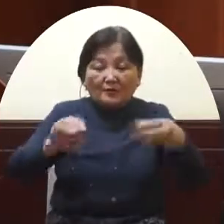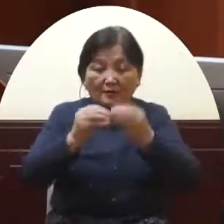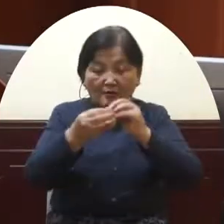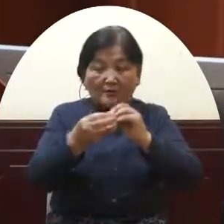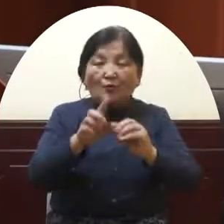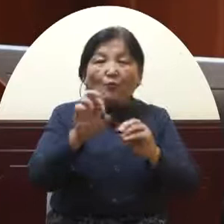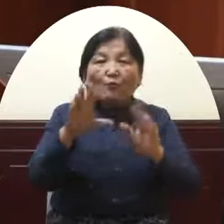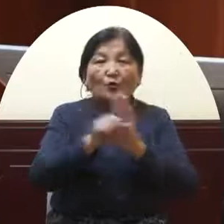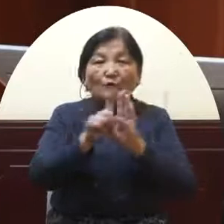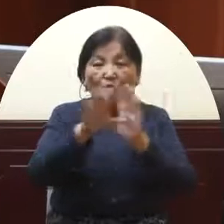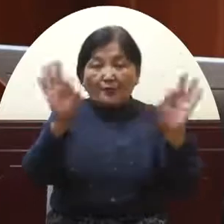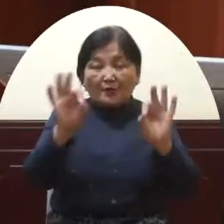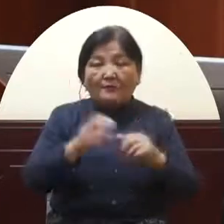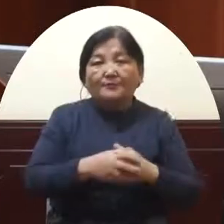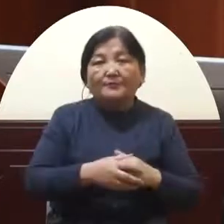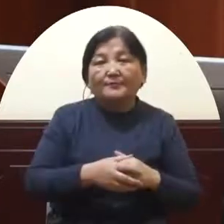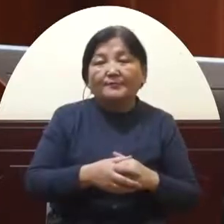байна.